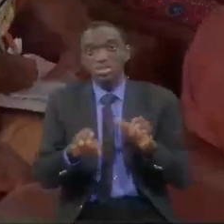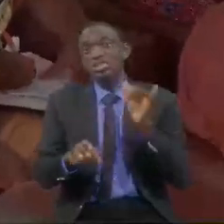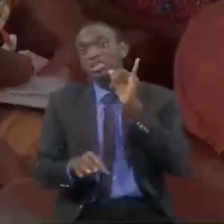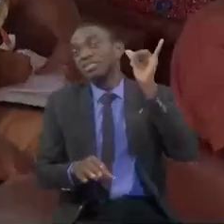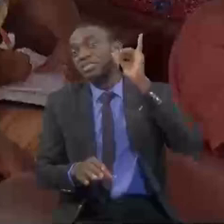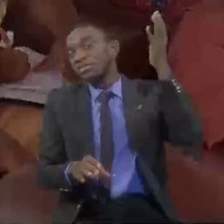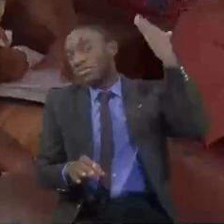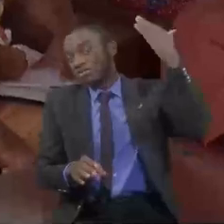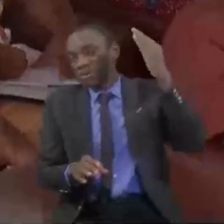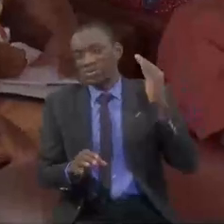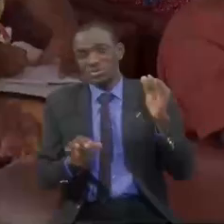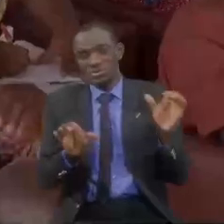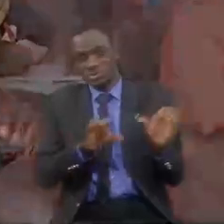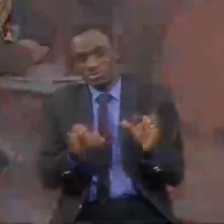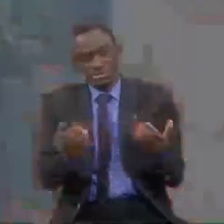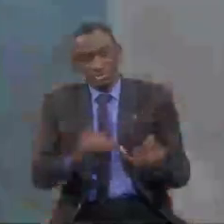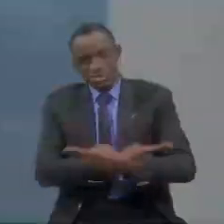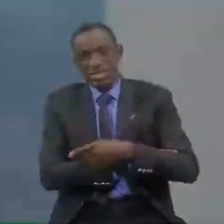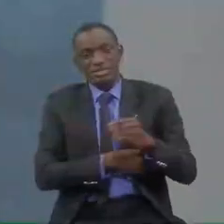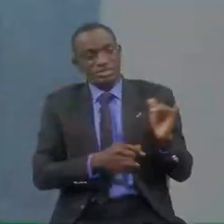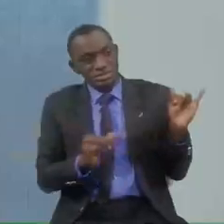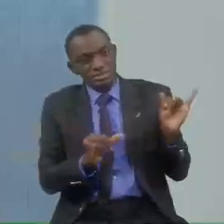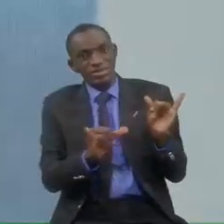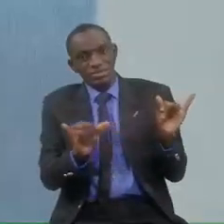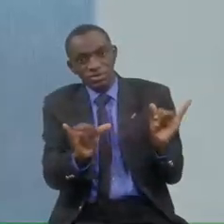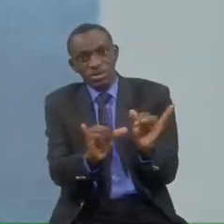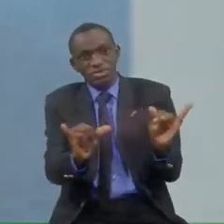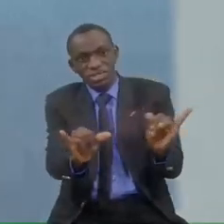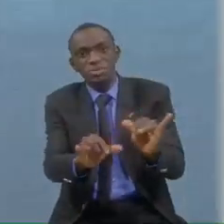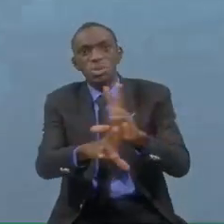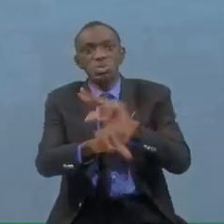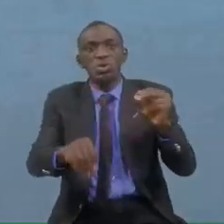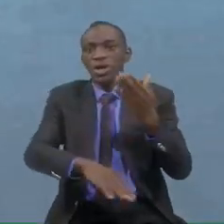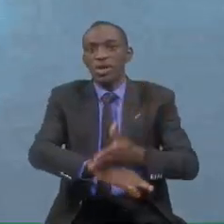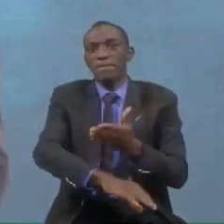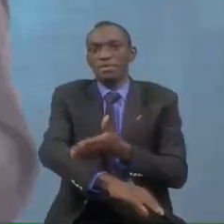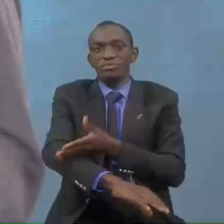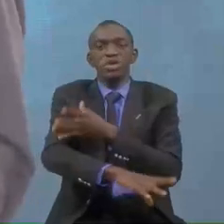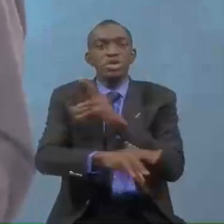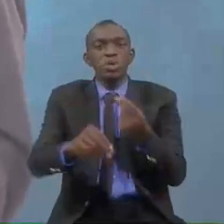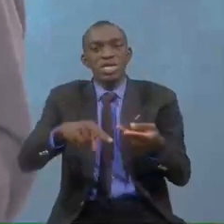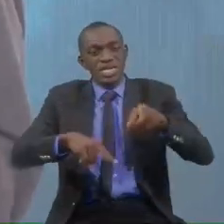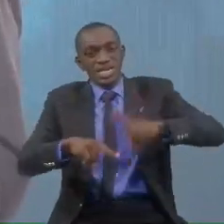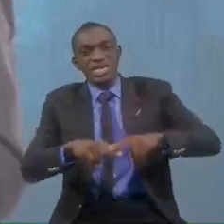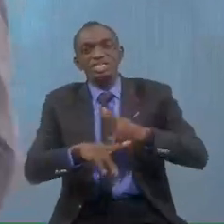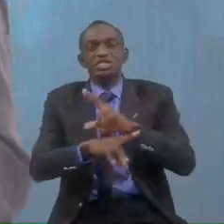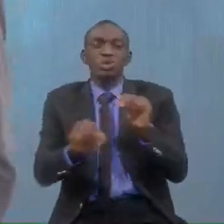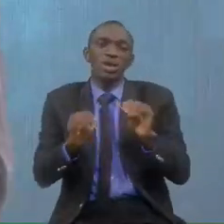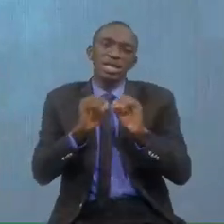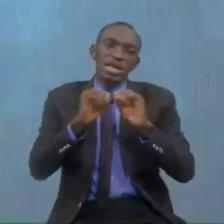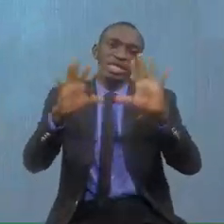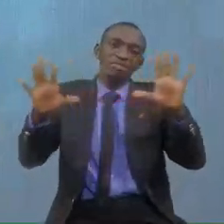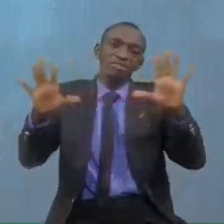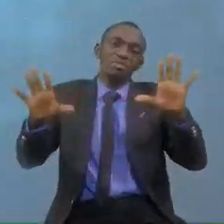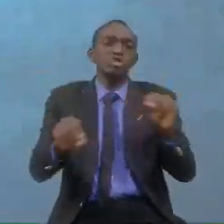répète aujourd'hui. La façon dont l'a fait la fois passée, on le répète ce jour. Il n'y a pas d'amélioration, il n'y a pas d'augmentation, il n'y a